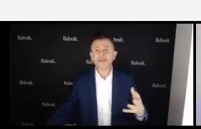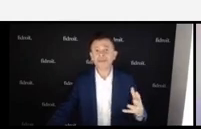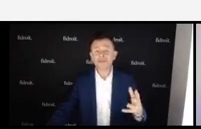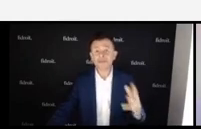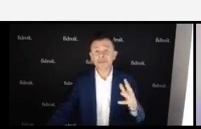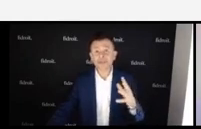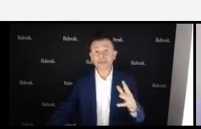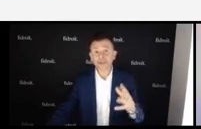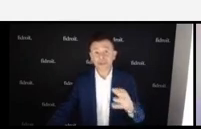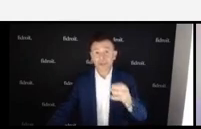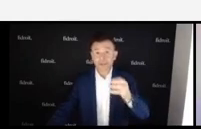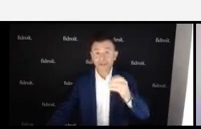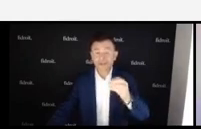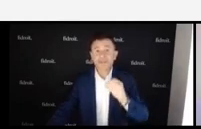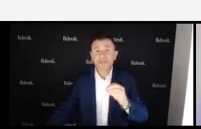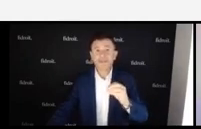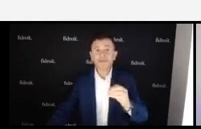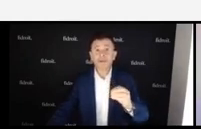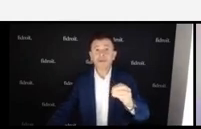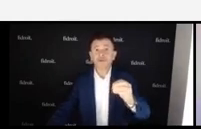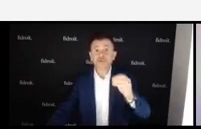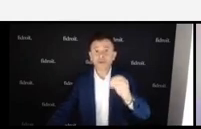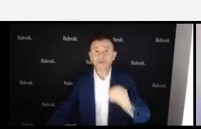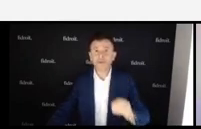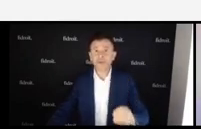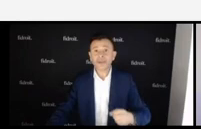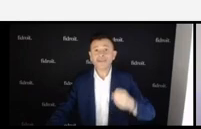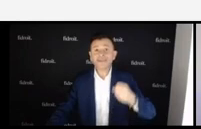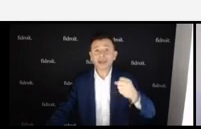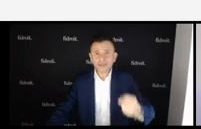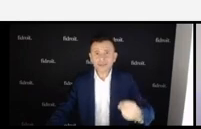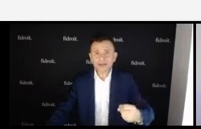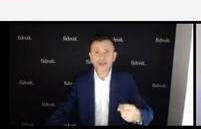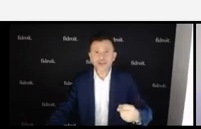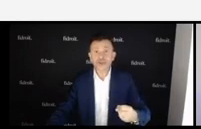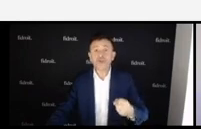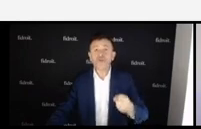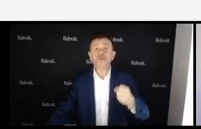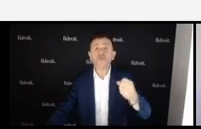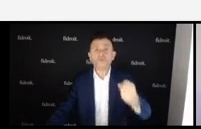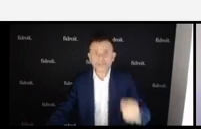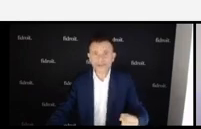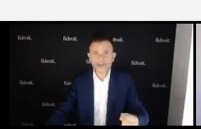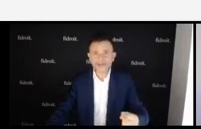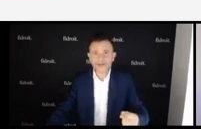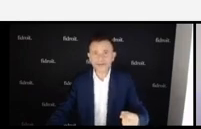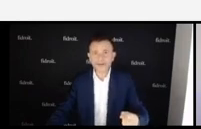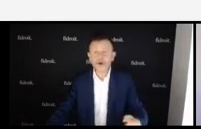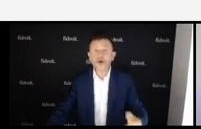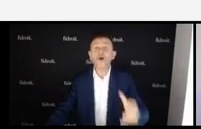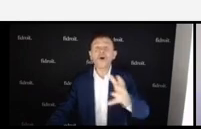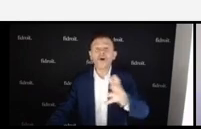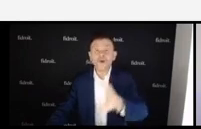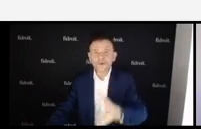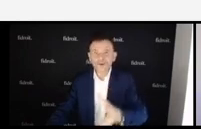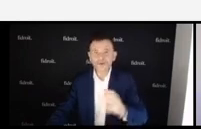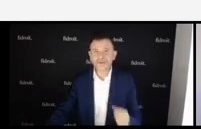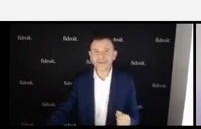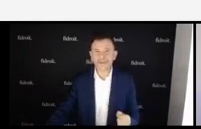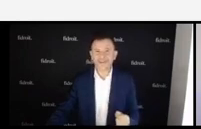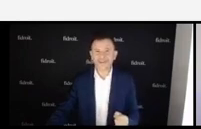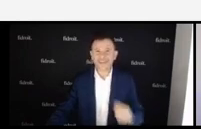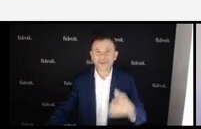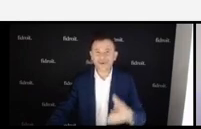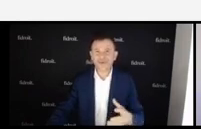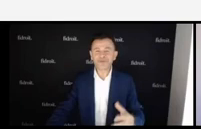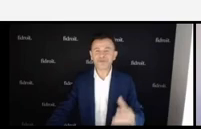permettent des avantages significatifs sous la forme d'arbitrage non fiscalisés, en dehors du